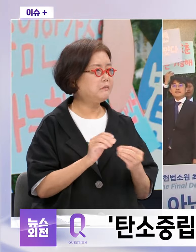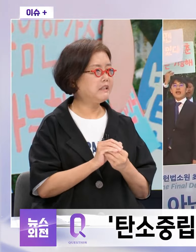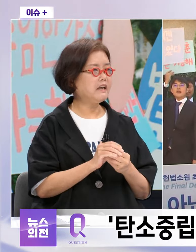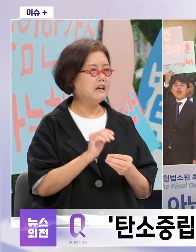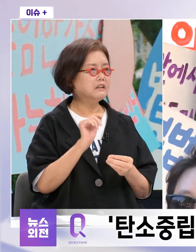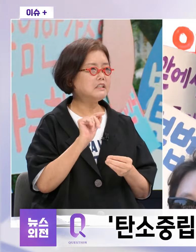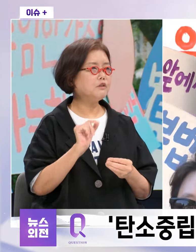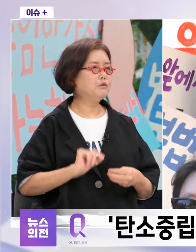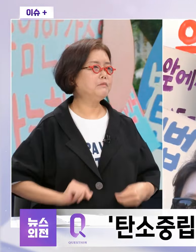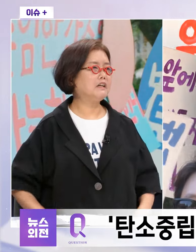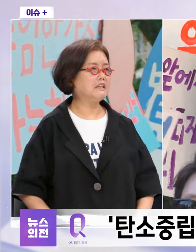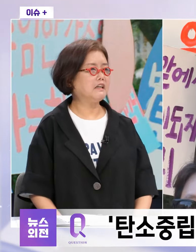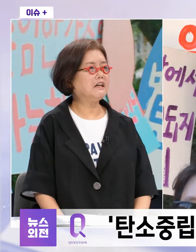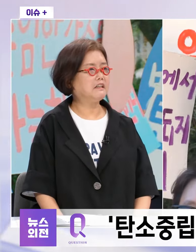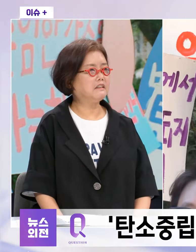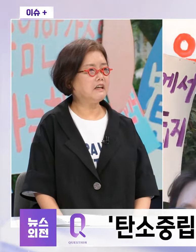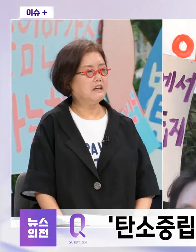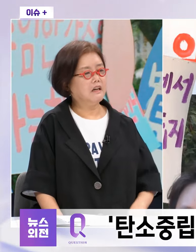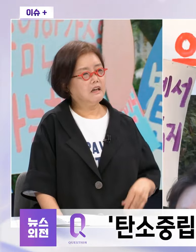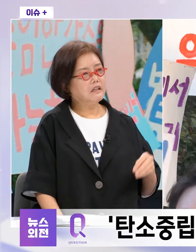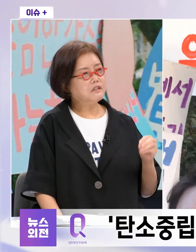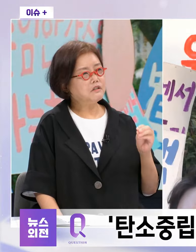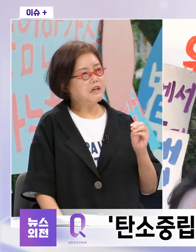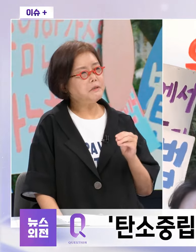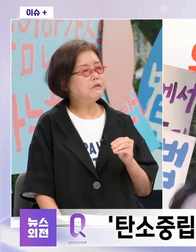그렇다는 의미인데 2050년까지 해야 되는데